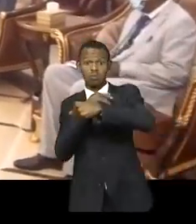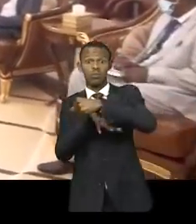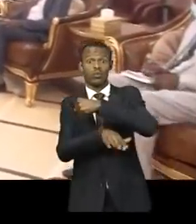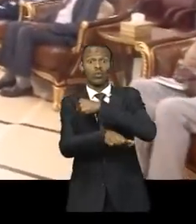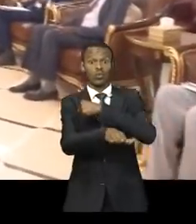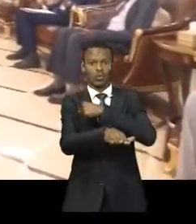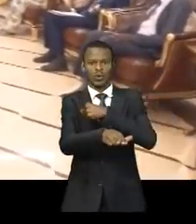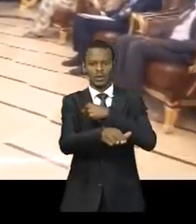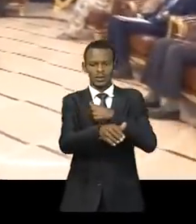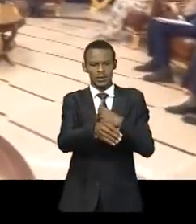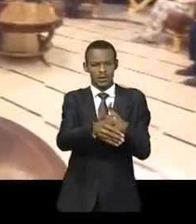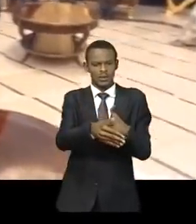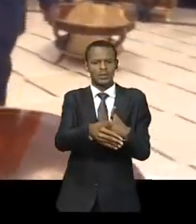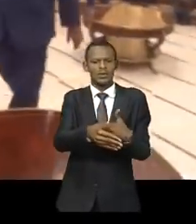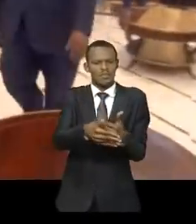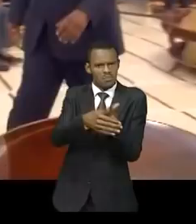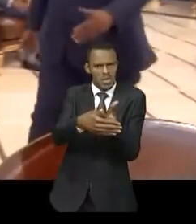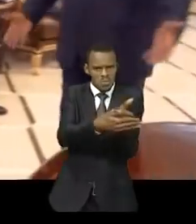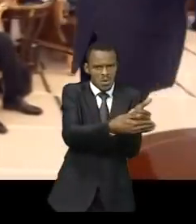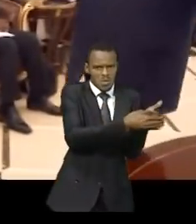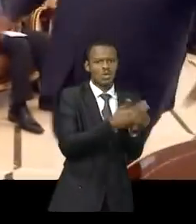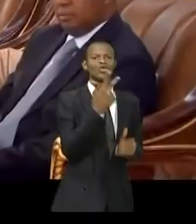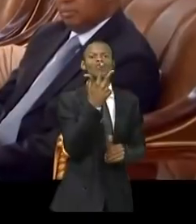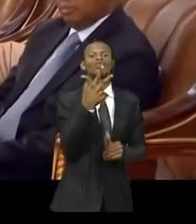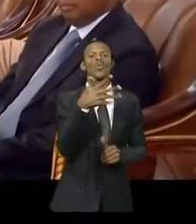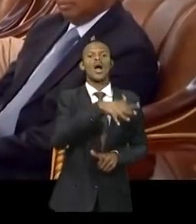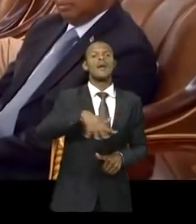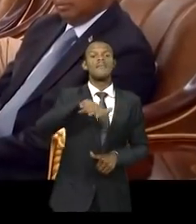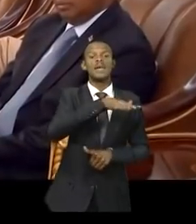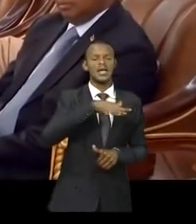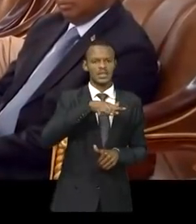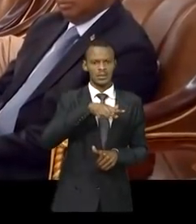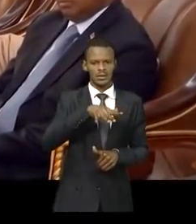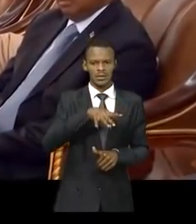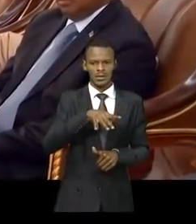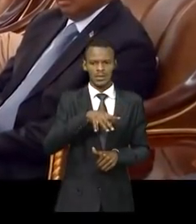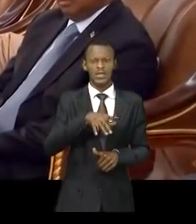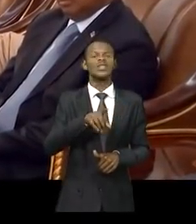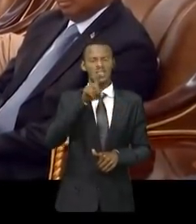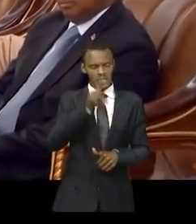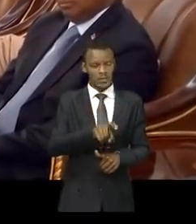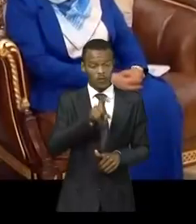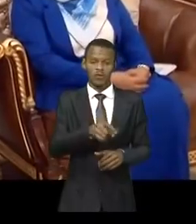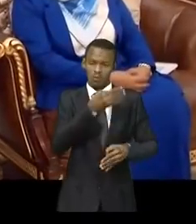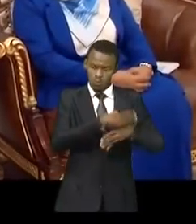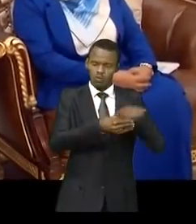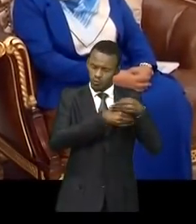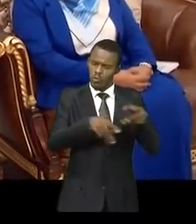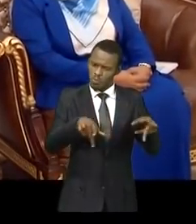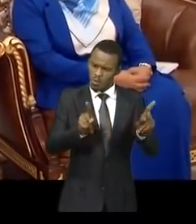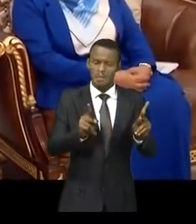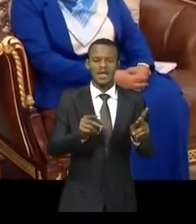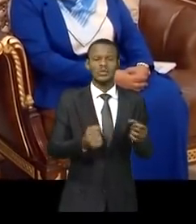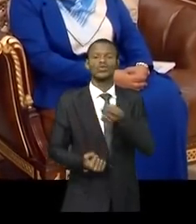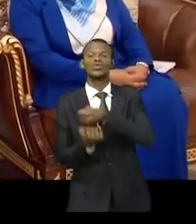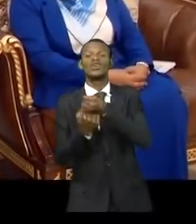plus grand barrage hydroélectrique du continent. Mais ce projet rencontre une forte opposition de la part de l'Égypte,